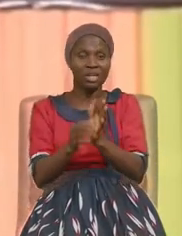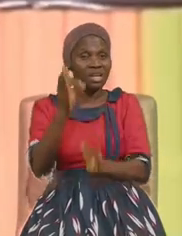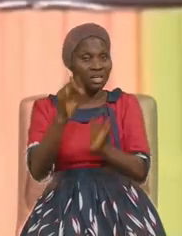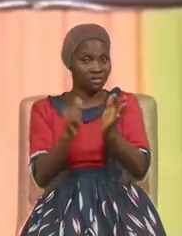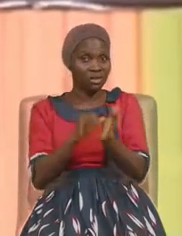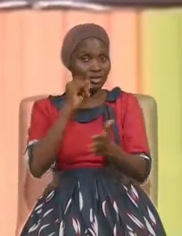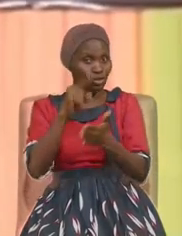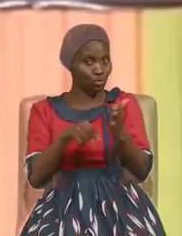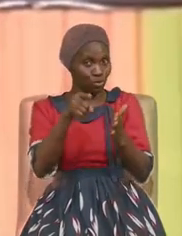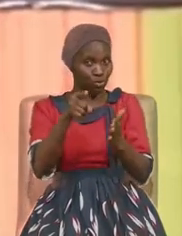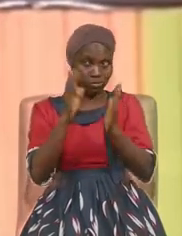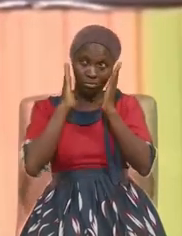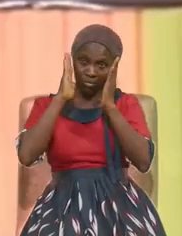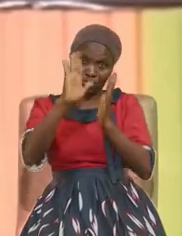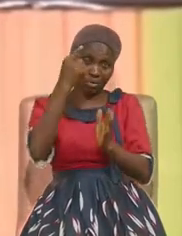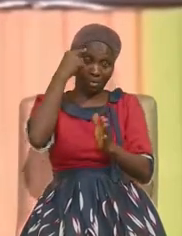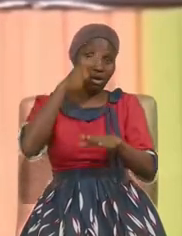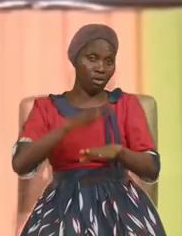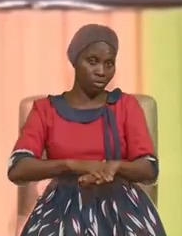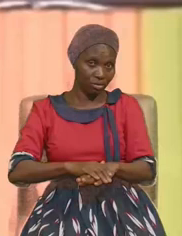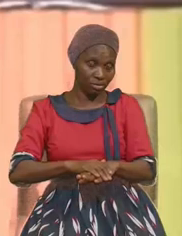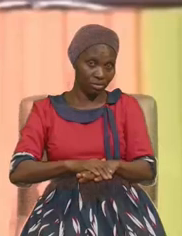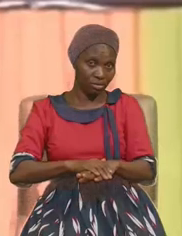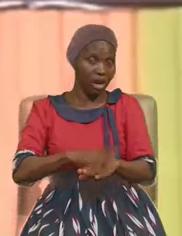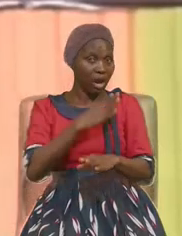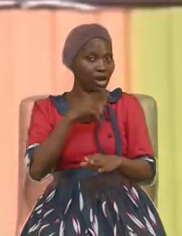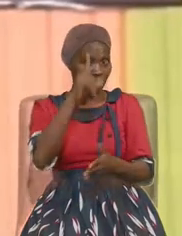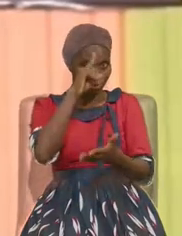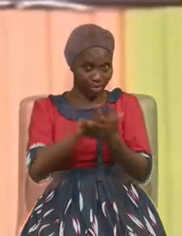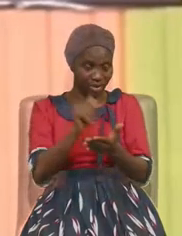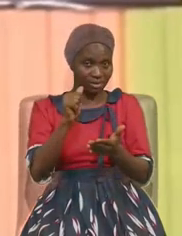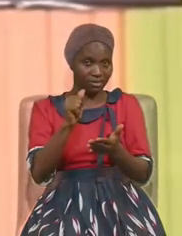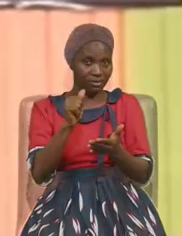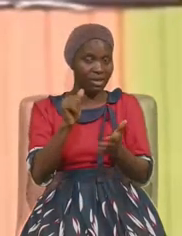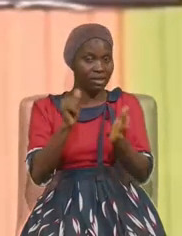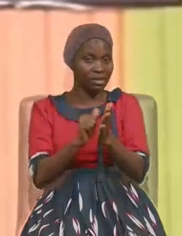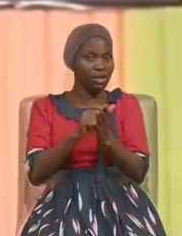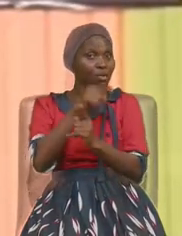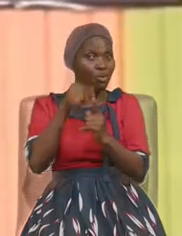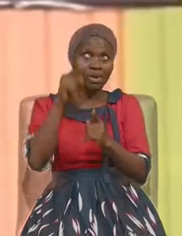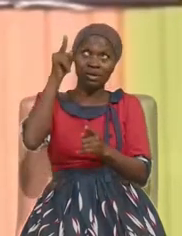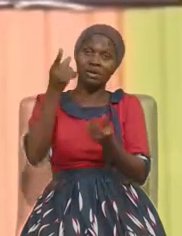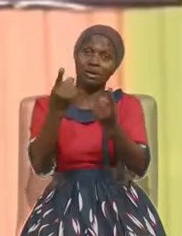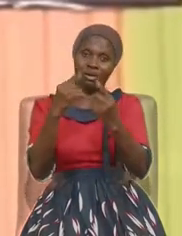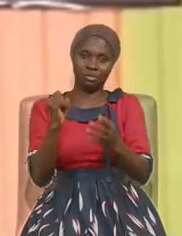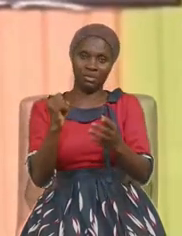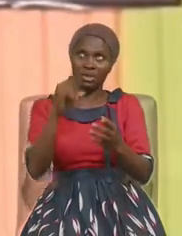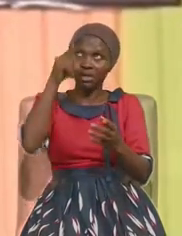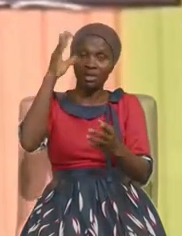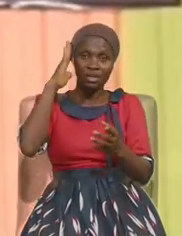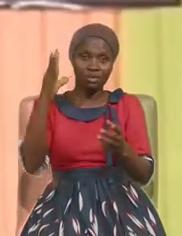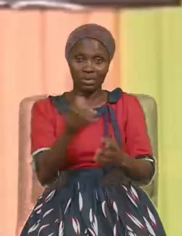c'est ça que tu veux, et tu crois que quand il viendra, il t'amènera à la